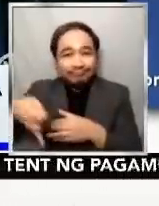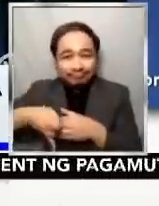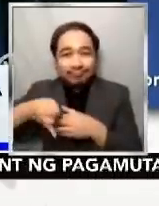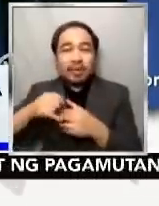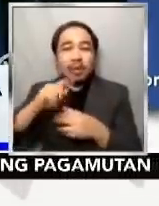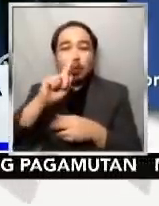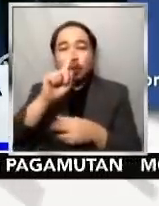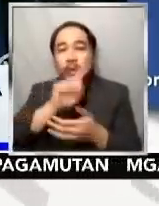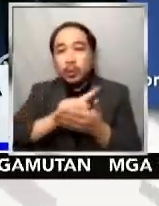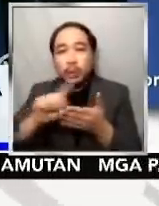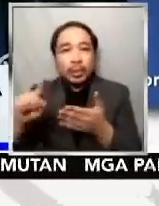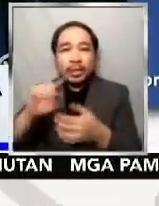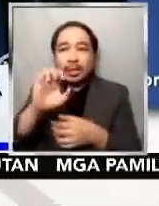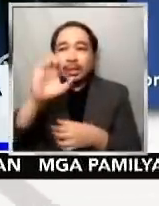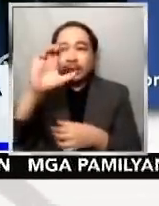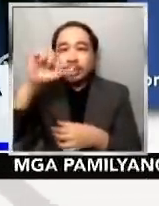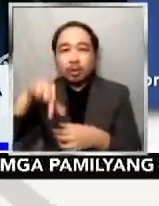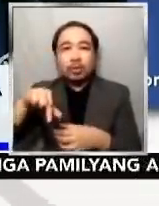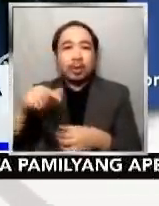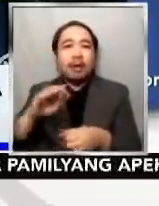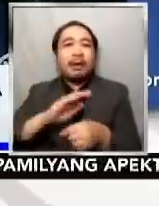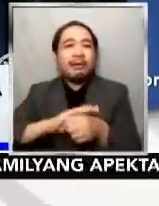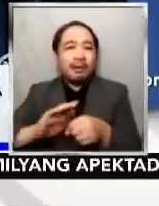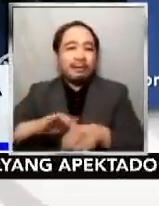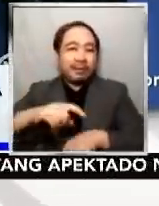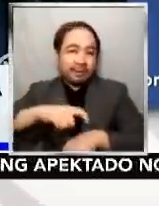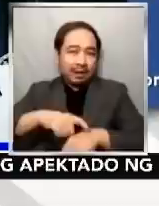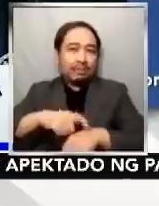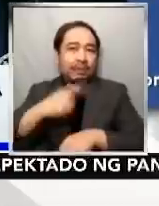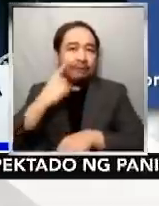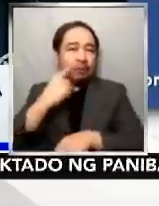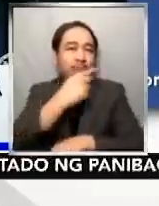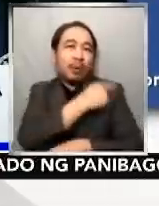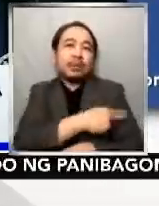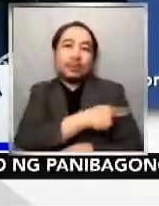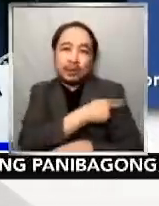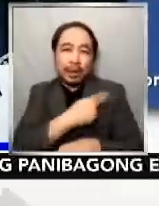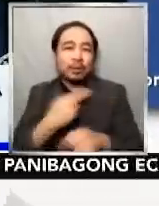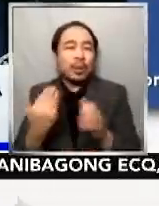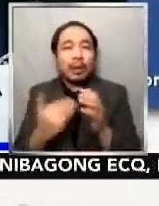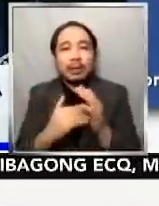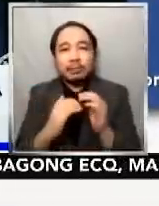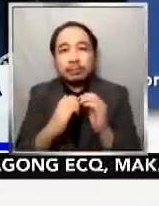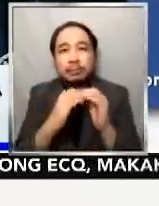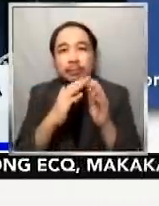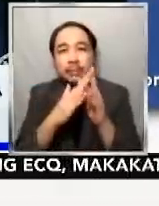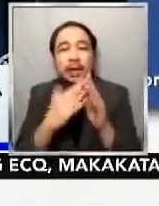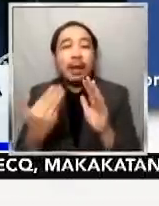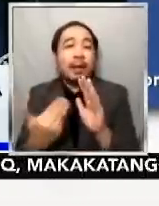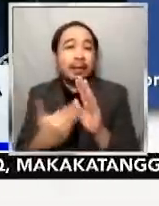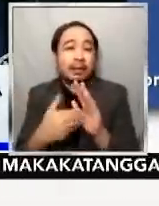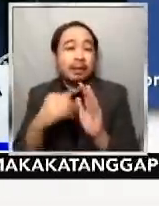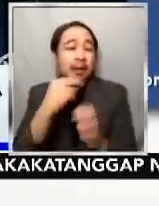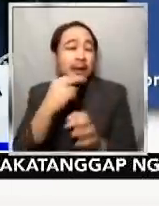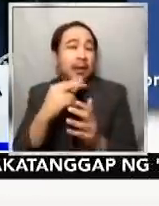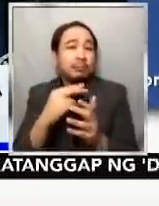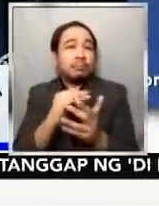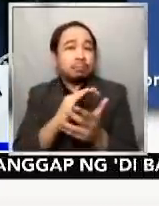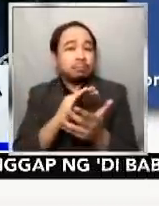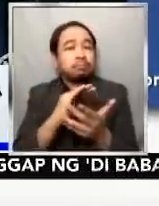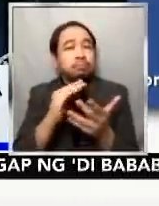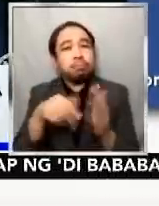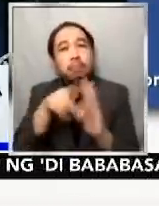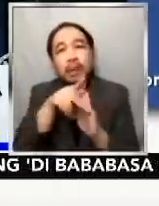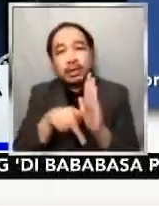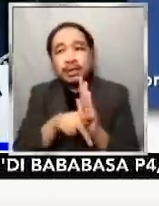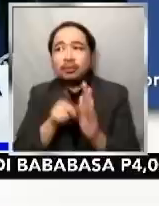necessary breathing space para sa ating mga hospital. Again po, the policy consideration is talaga ang numero na riyan. Ang